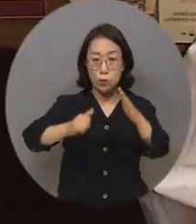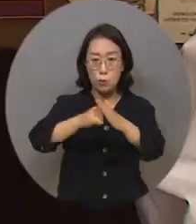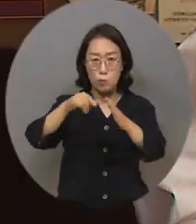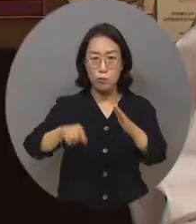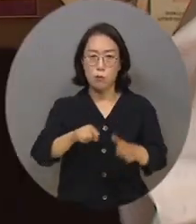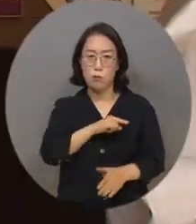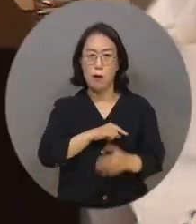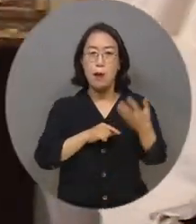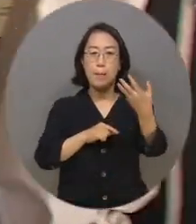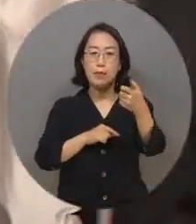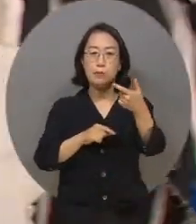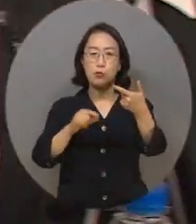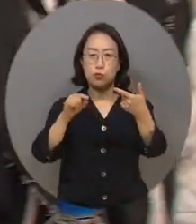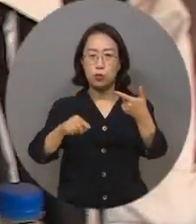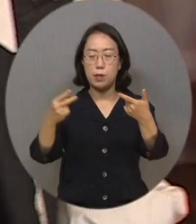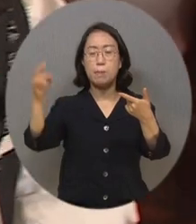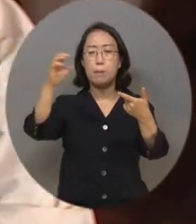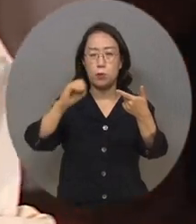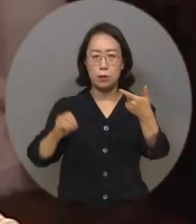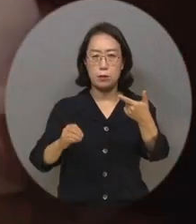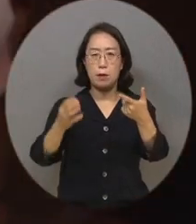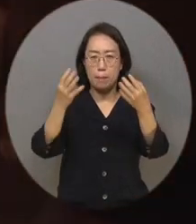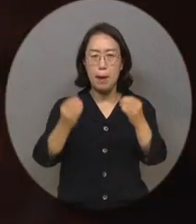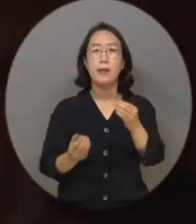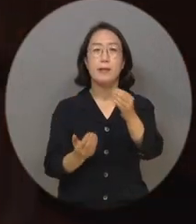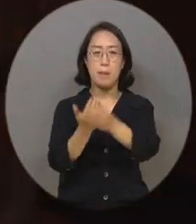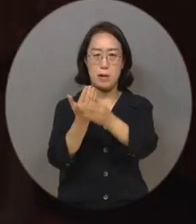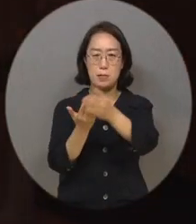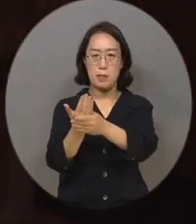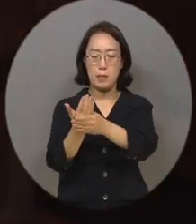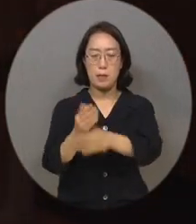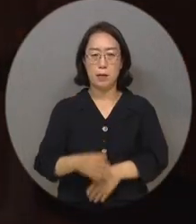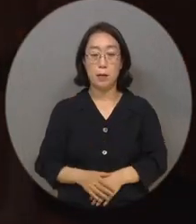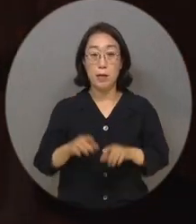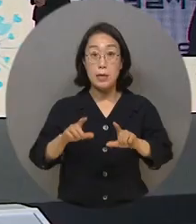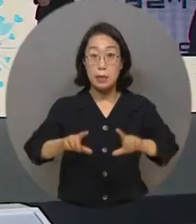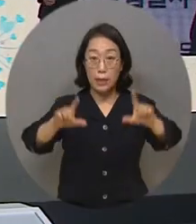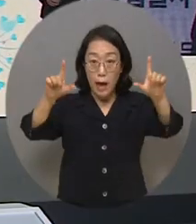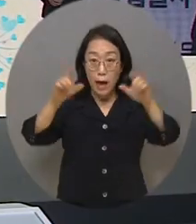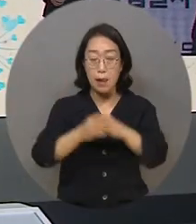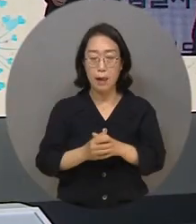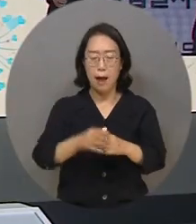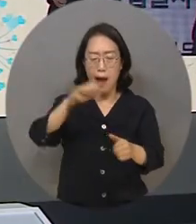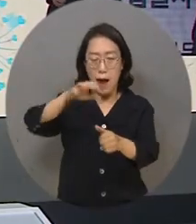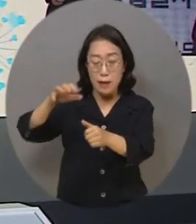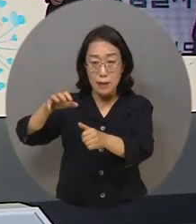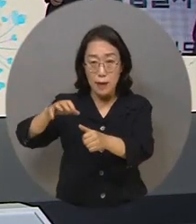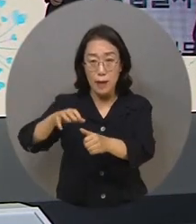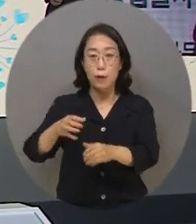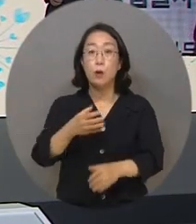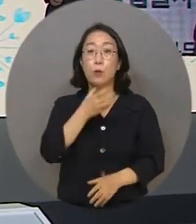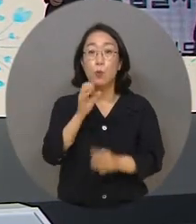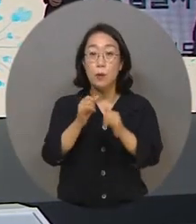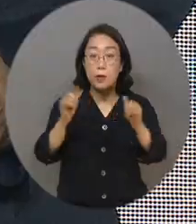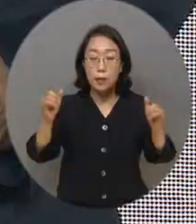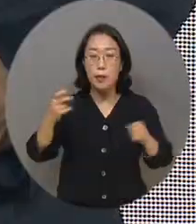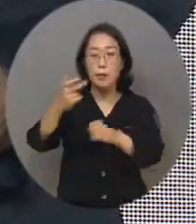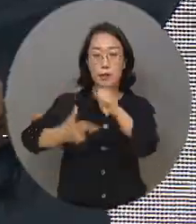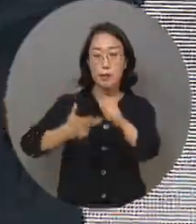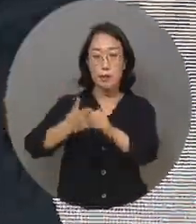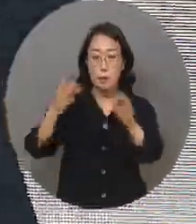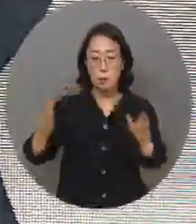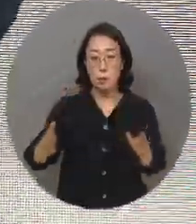전체 86.2%를 차지했습니다 이날 행사에서는 확대 피해 노인을 위해 17년간